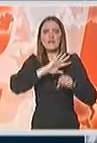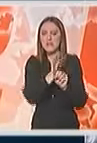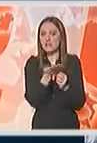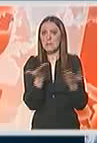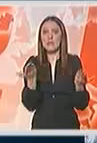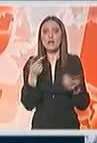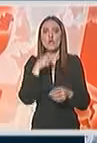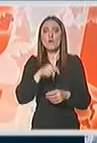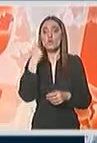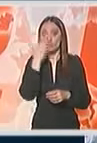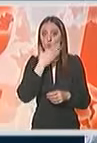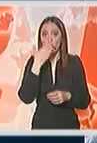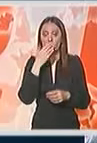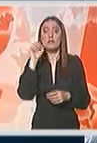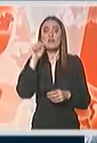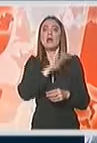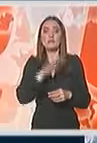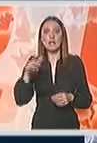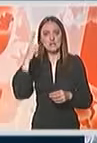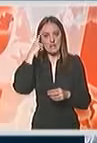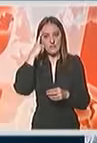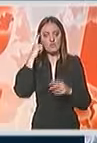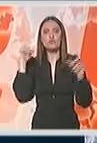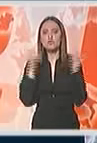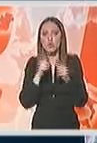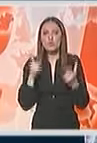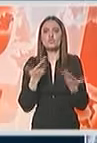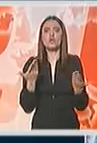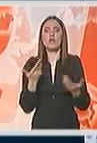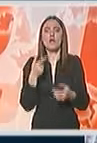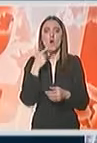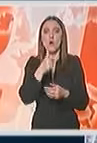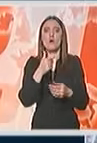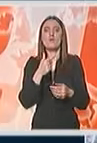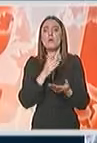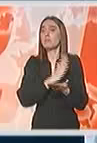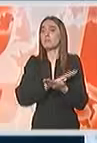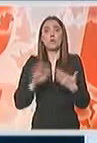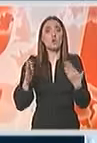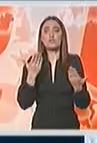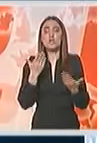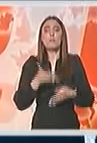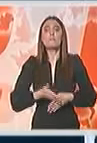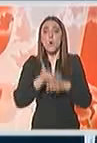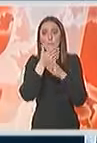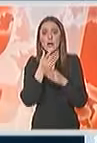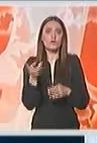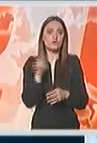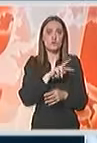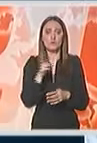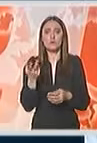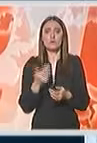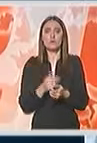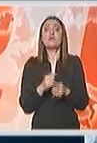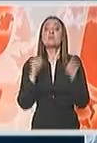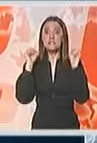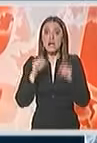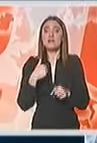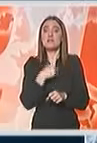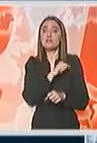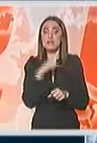diskriminacija u ovoj školi, da su deca, znači da se druže, da se prosto pomažu. Zaista